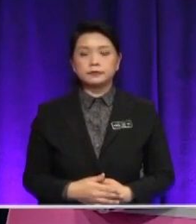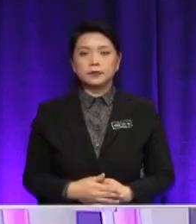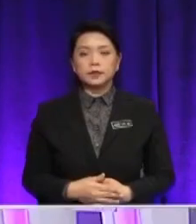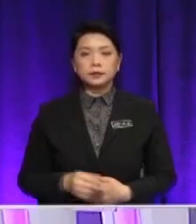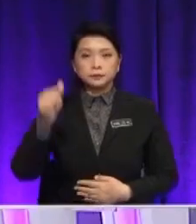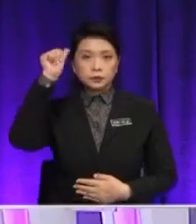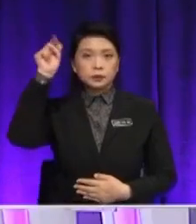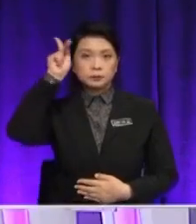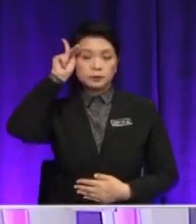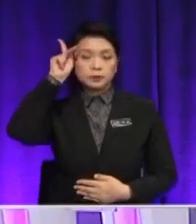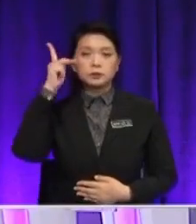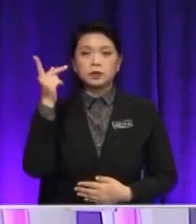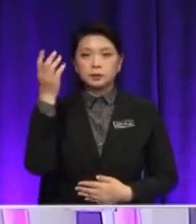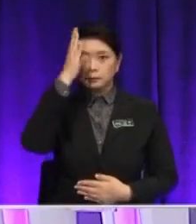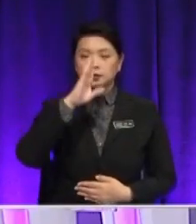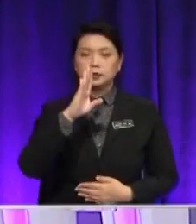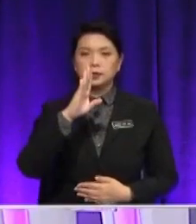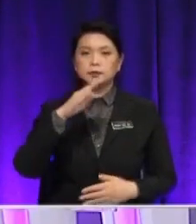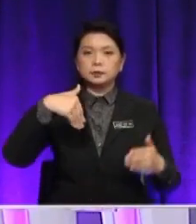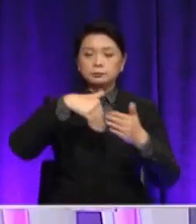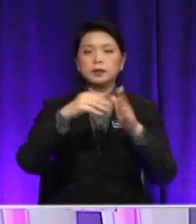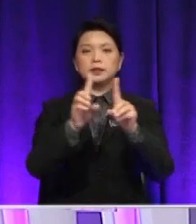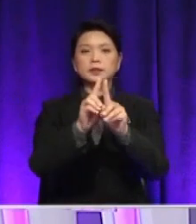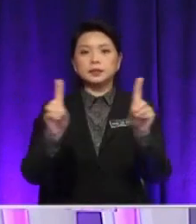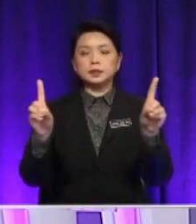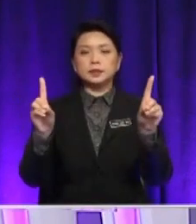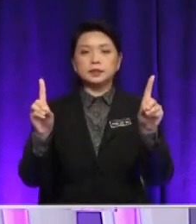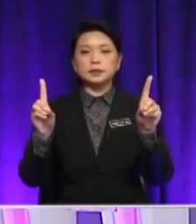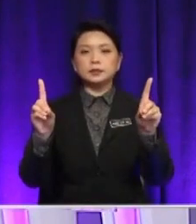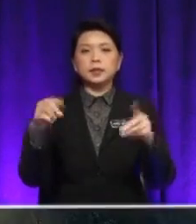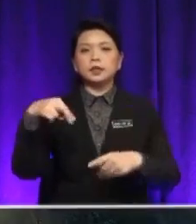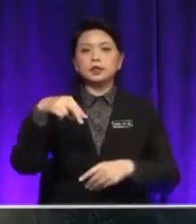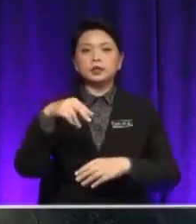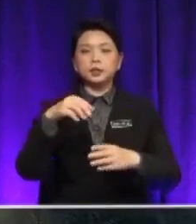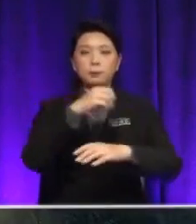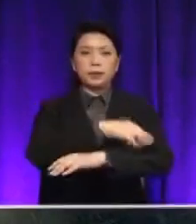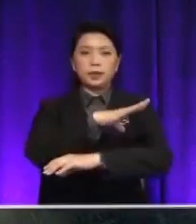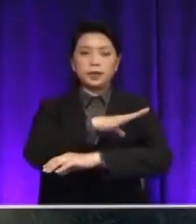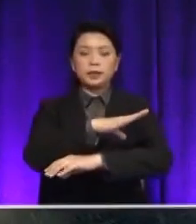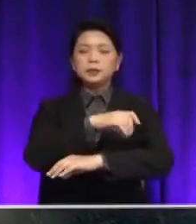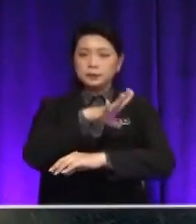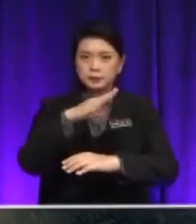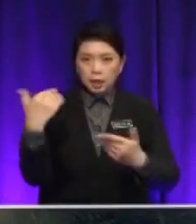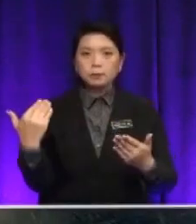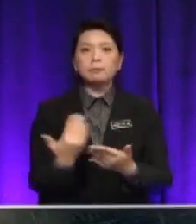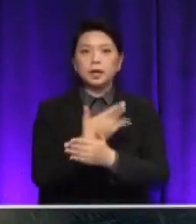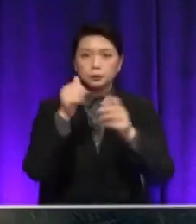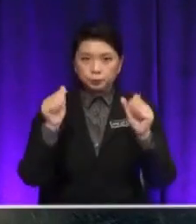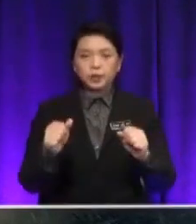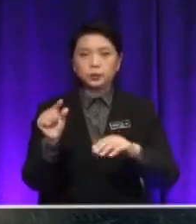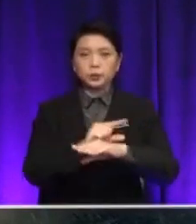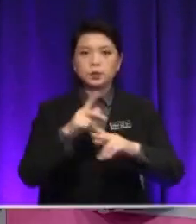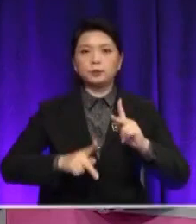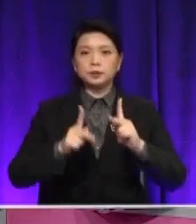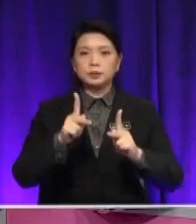Pernah cikgu. Ke? Tersepak dinding cikgu. Itu boleh kita buat prosedur RISE. Keadaan bengkak